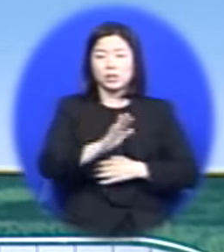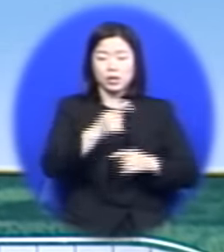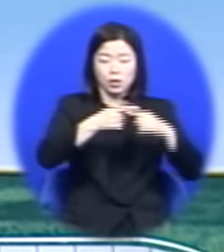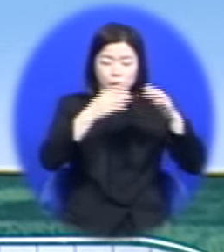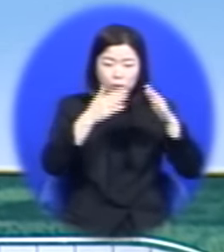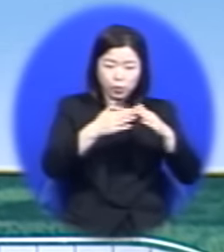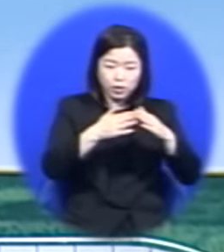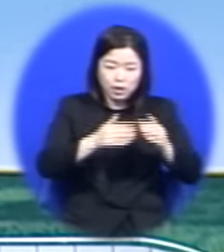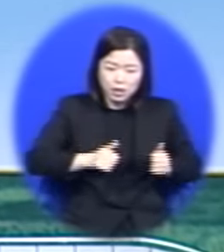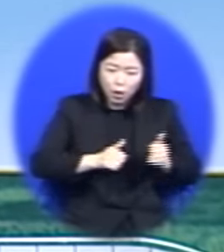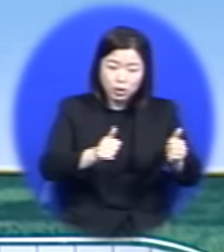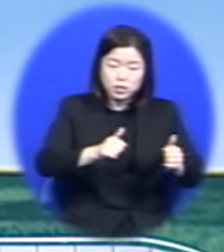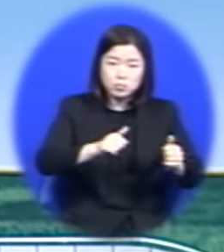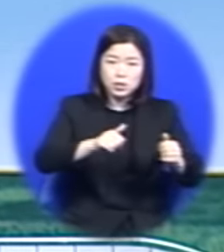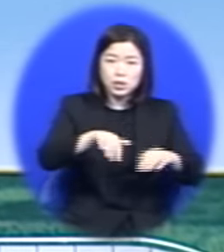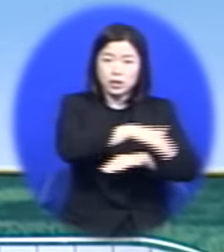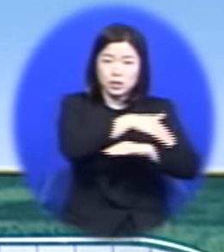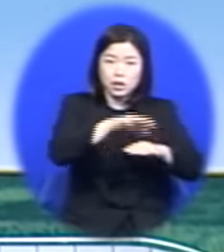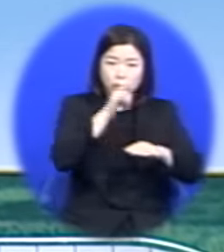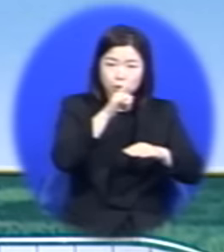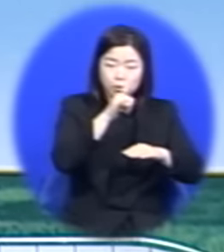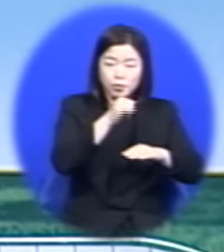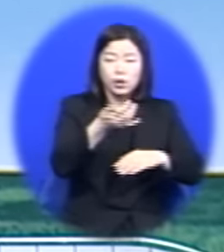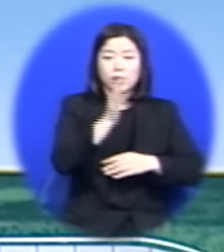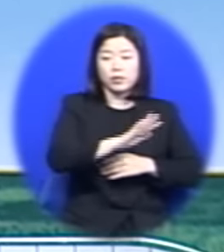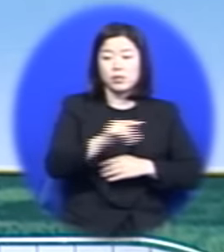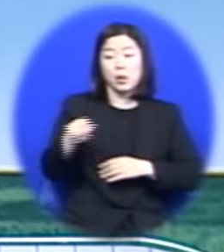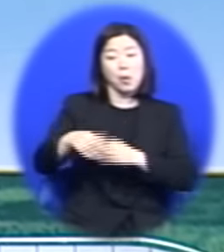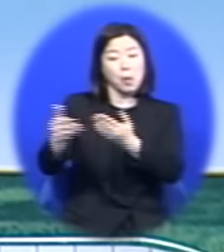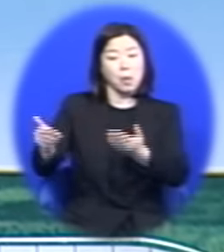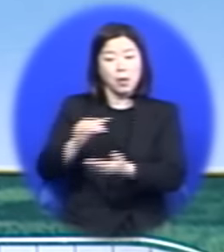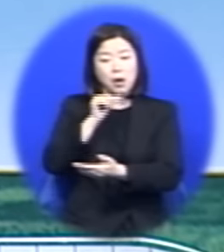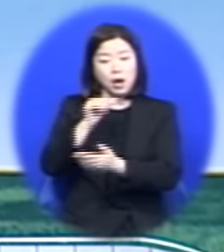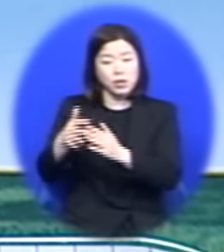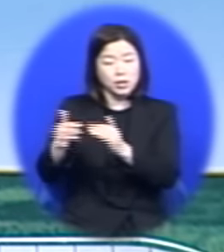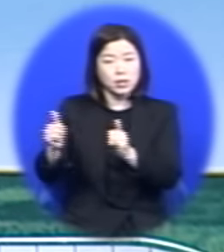열심히 나가야 되고 그런데 가난한 사람들하고는 사귀지 마.